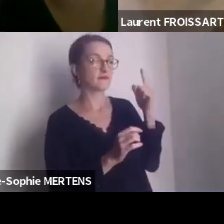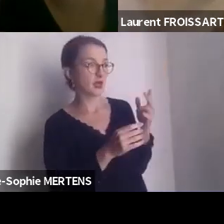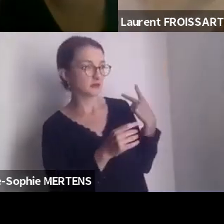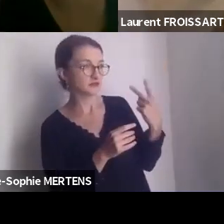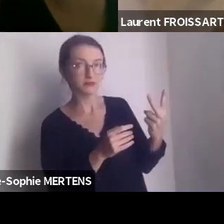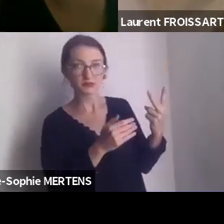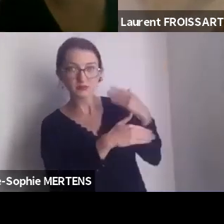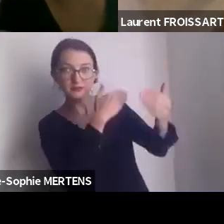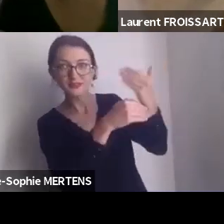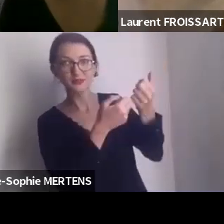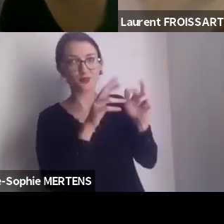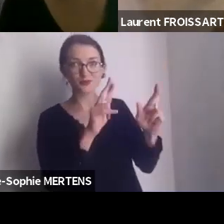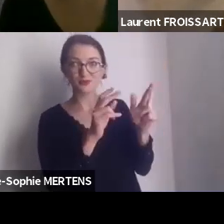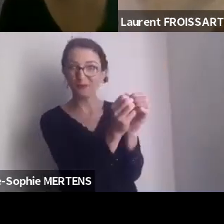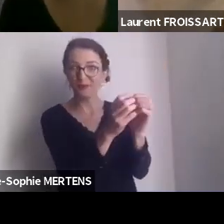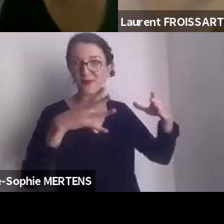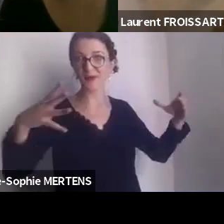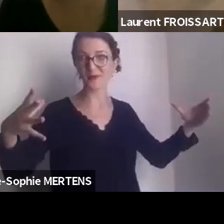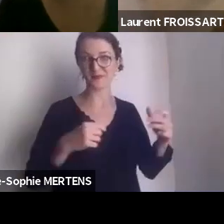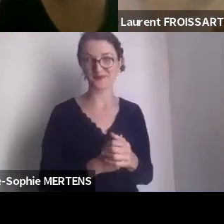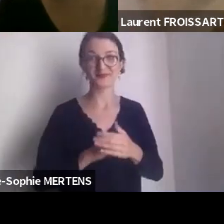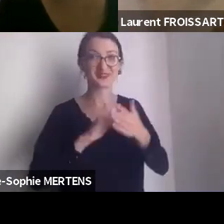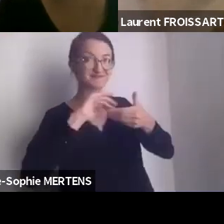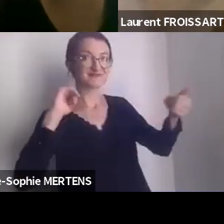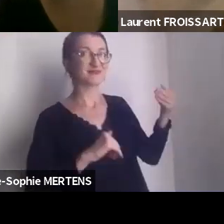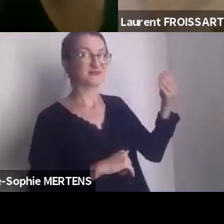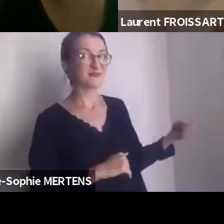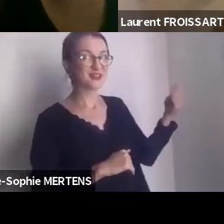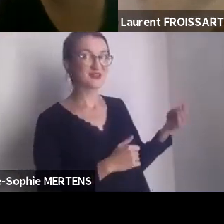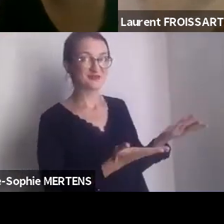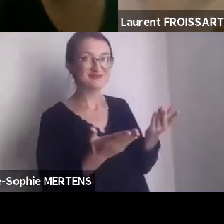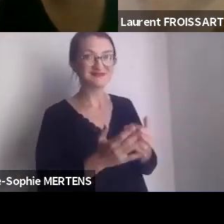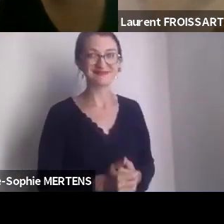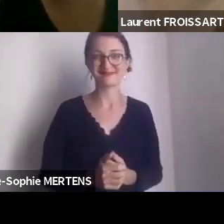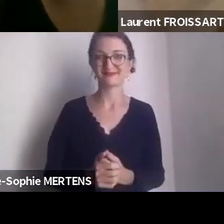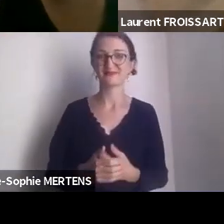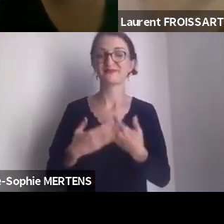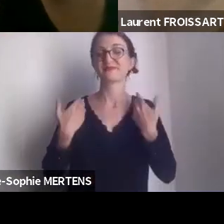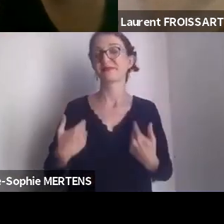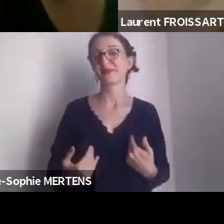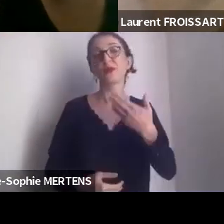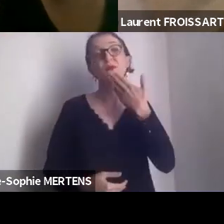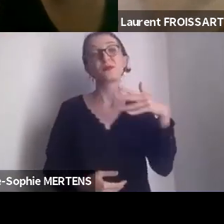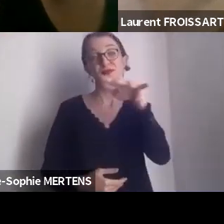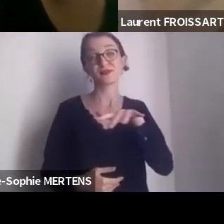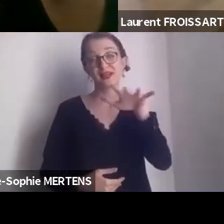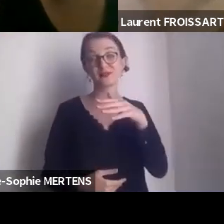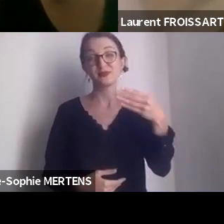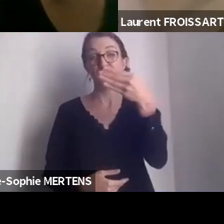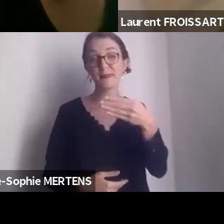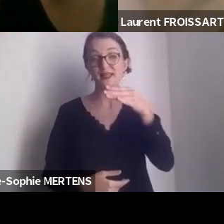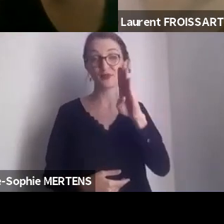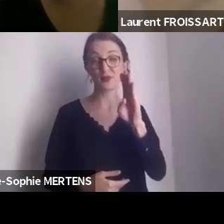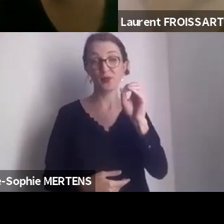Et je passe la main à mon collègue Mathieu Bourg. Oui, bonjour à tous, Mathieu Bourg,